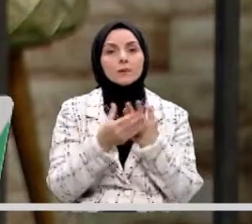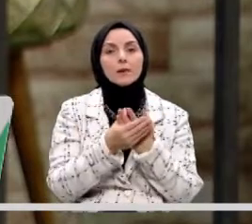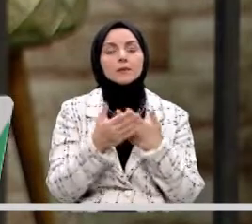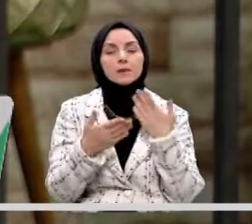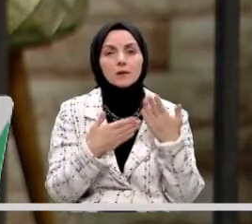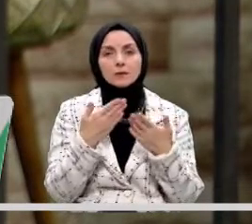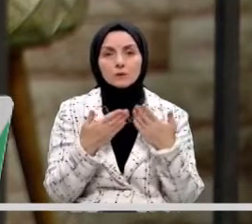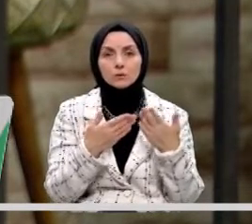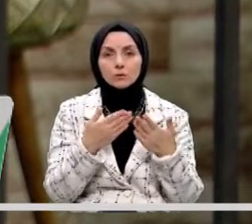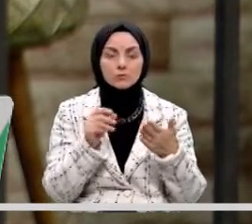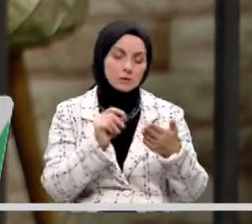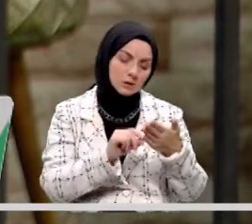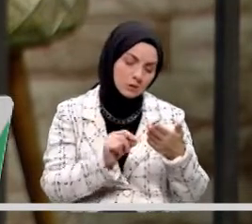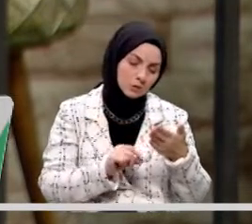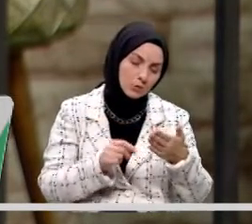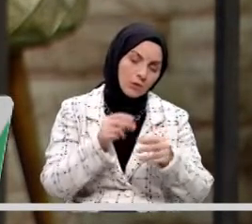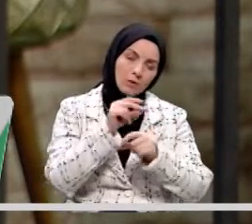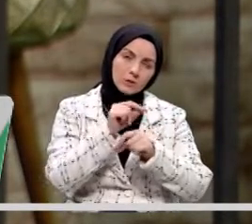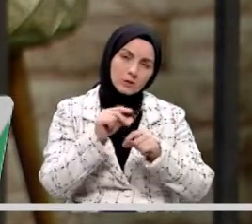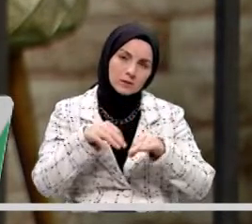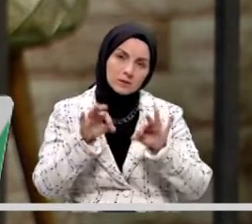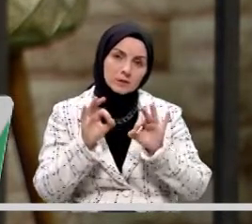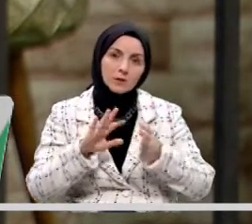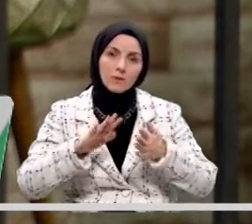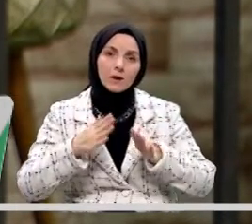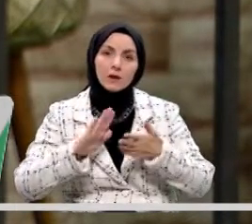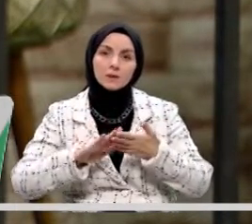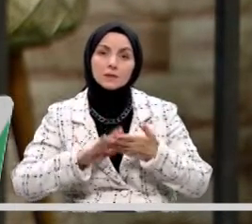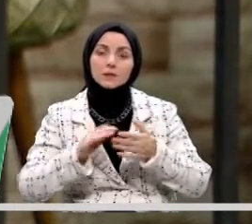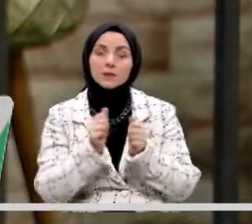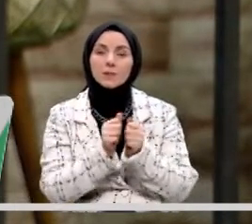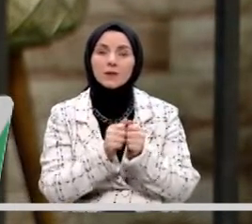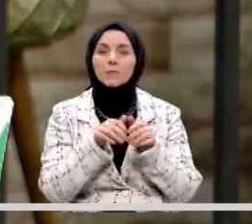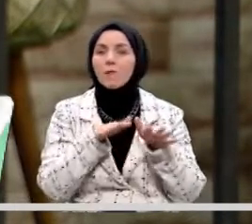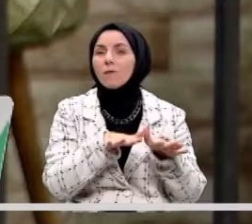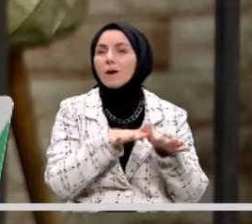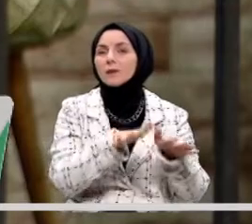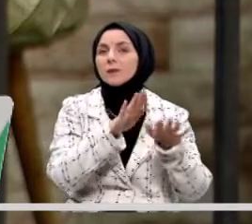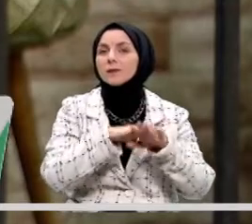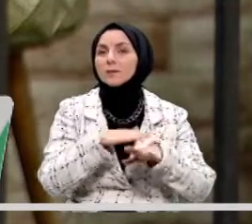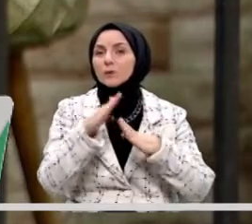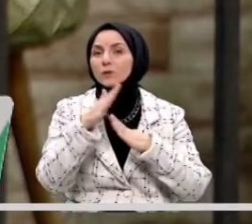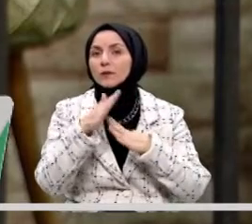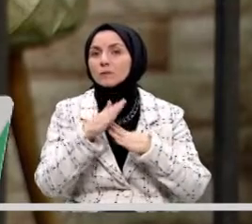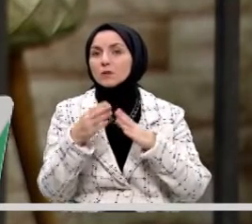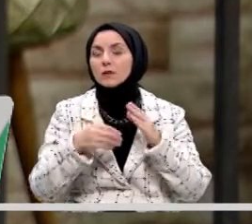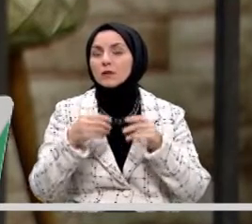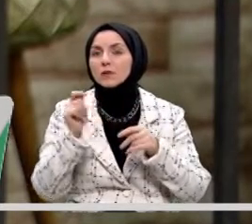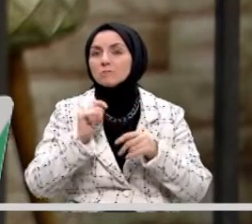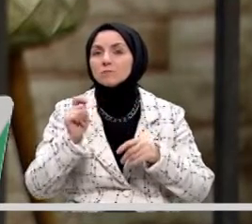yapıyorum notunu alıyor işte ödevlerini hazırlıyor ya da arkadaşları beraber faaliyetler yapıyor Teneffüse çıkıp oynuyorlar şimdi o çocuk sürekli